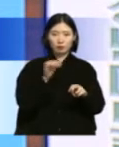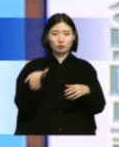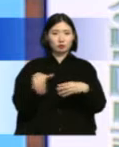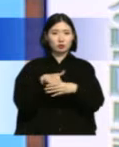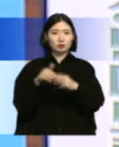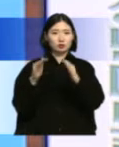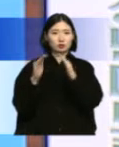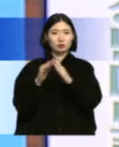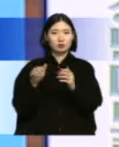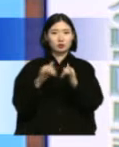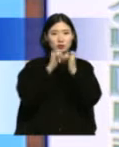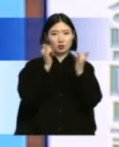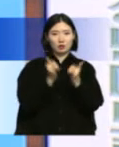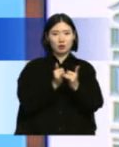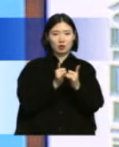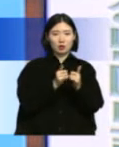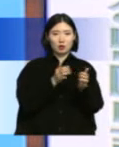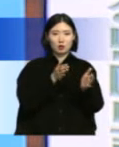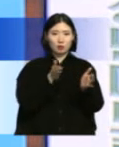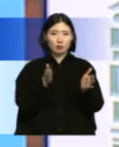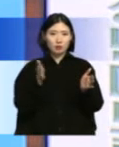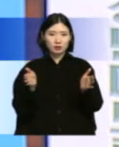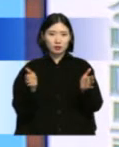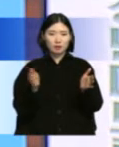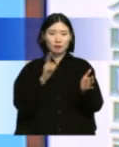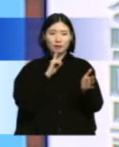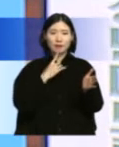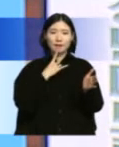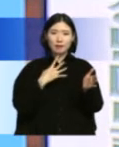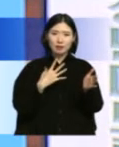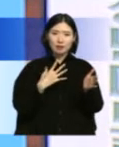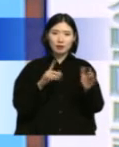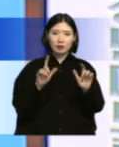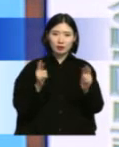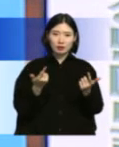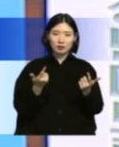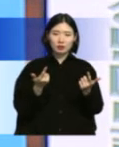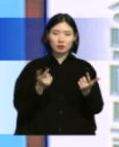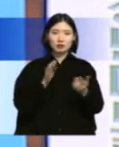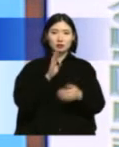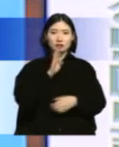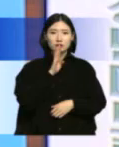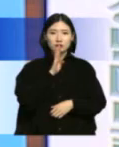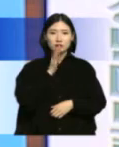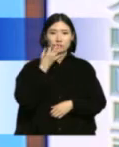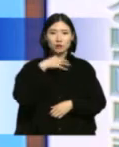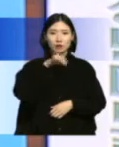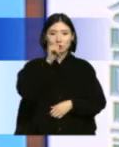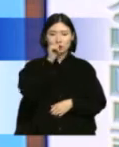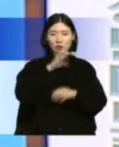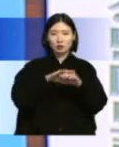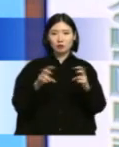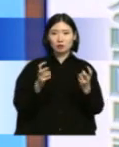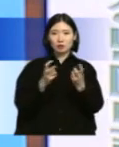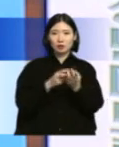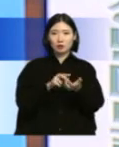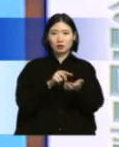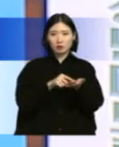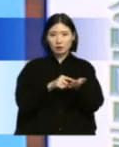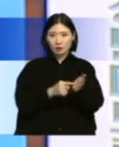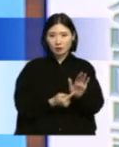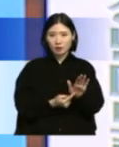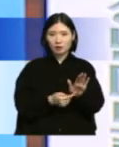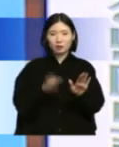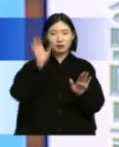주거 등 사회 각 분야에서 말뿐이 아닌 실효성 있는 해결 방안이 나올 수 있을